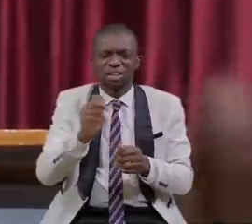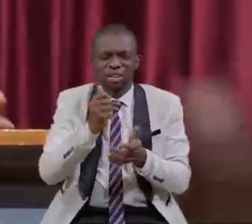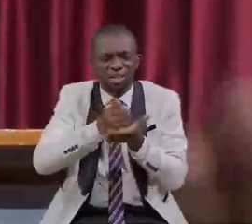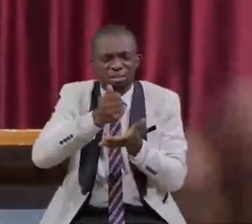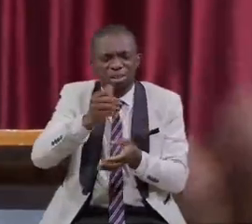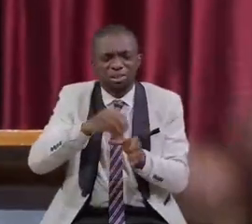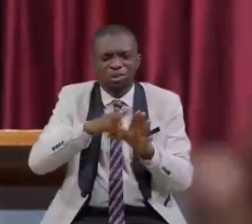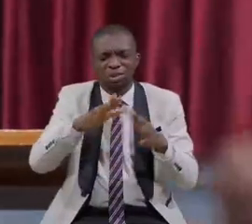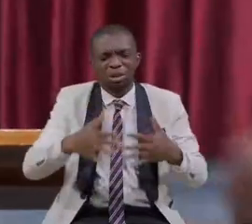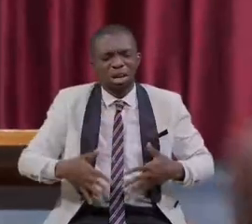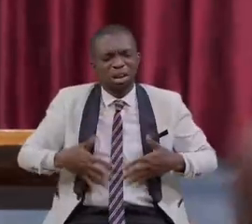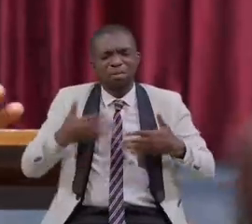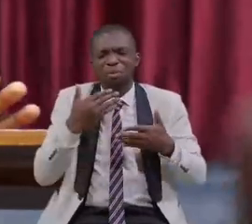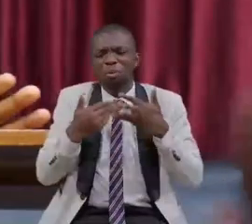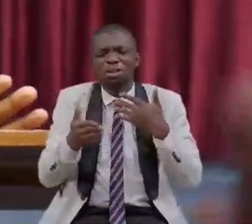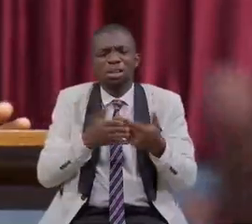vous avez,